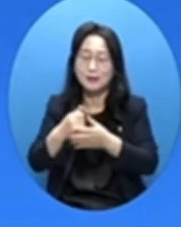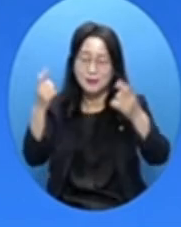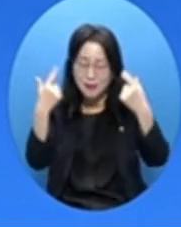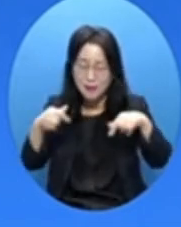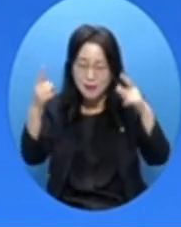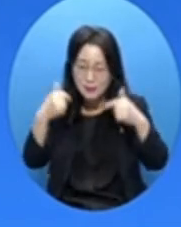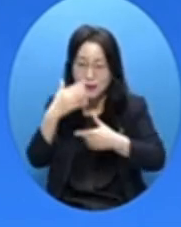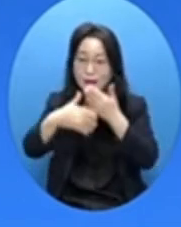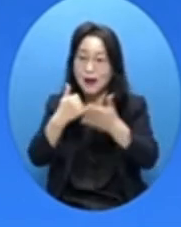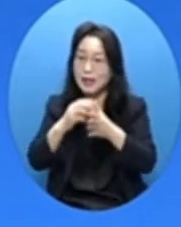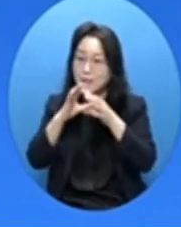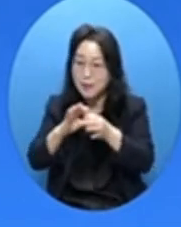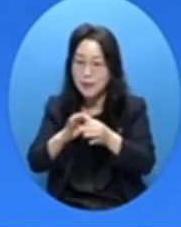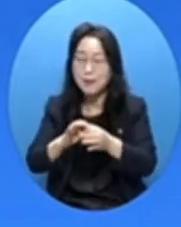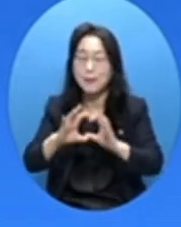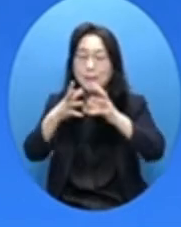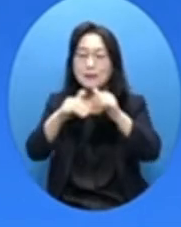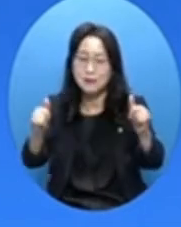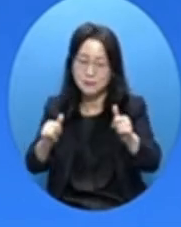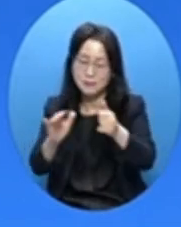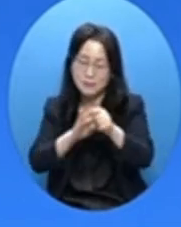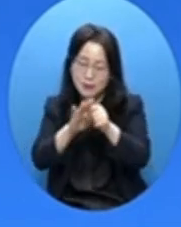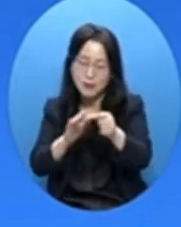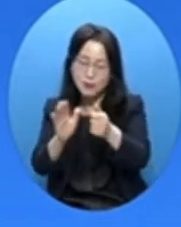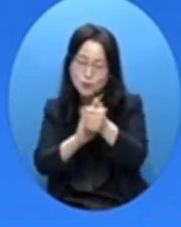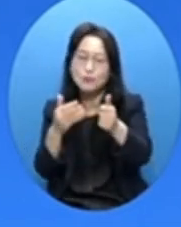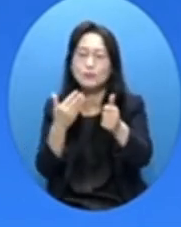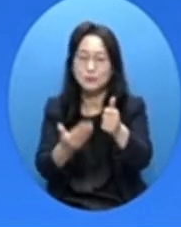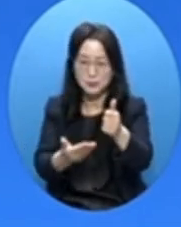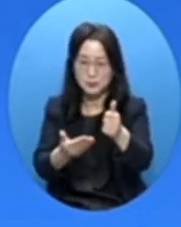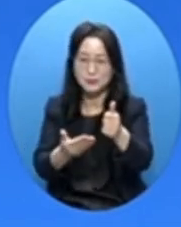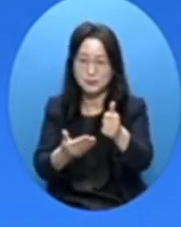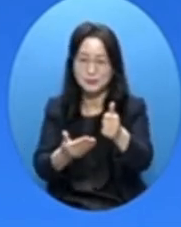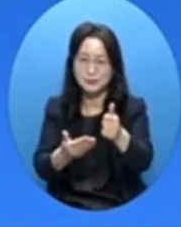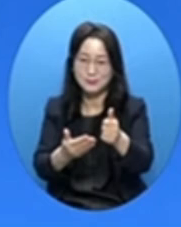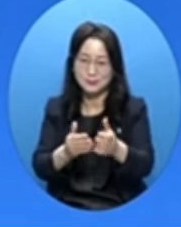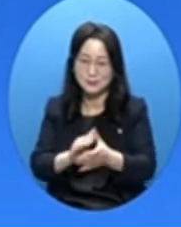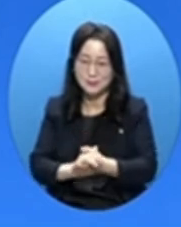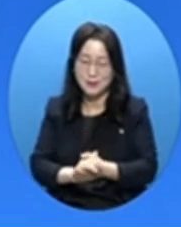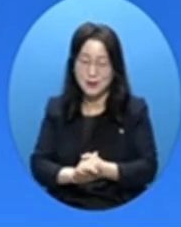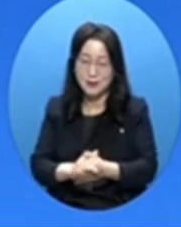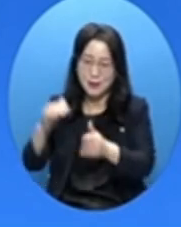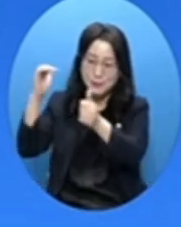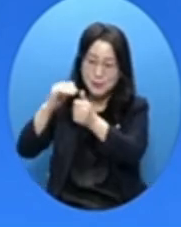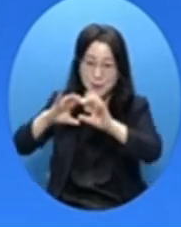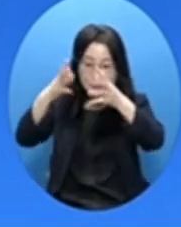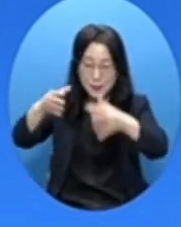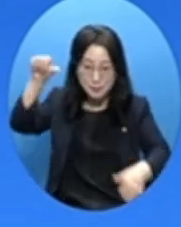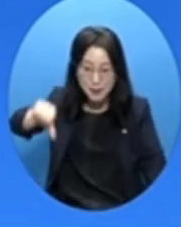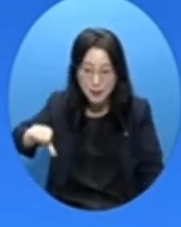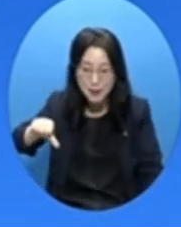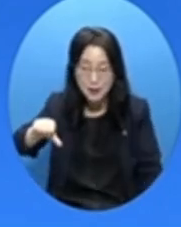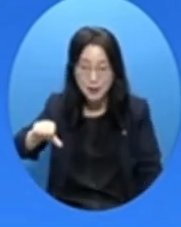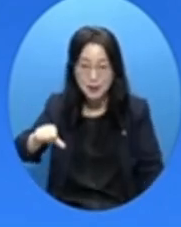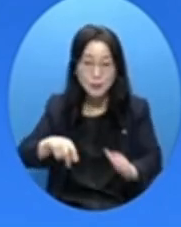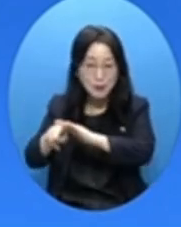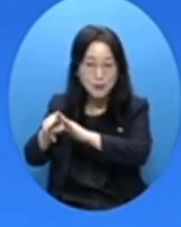하나님의 음성을 사랑하시고 돌 곳입니다 블레스 gp 하고 난 후에